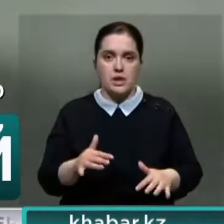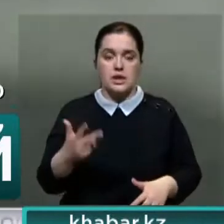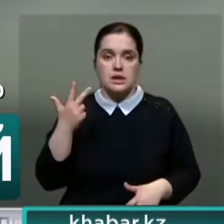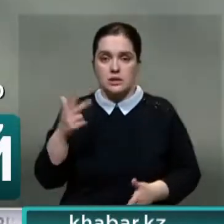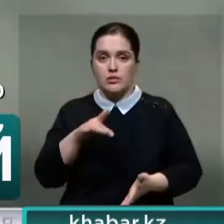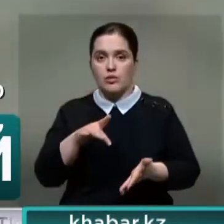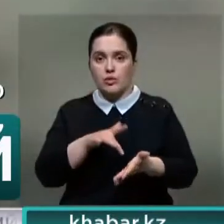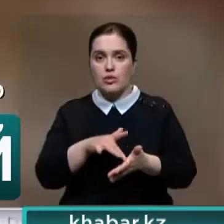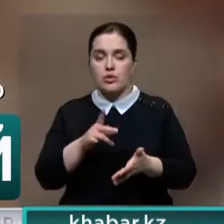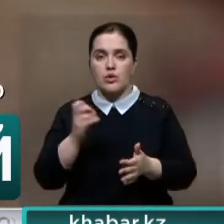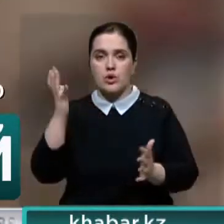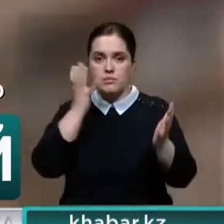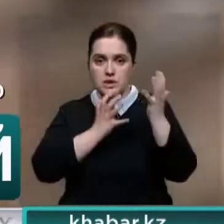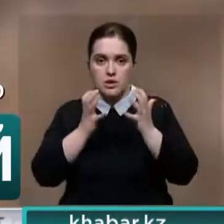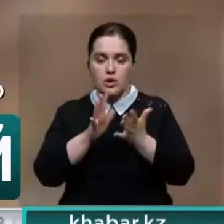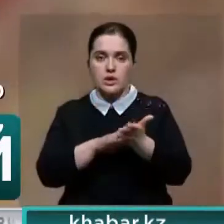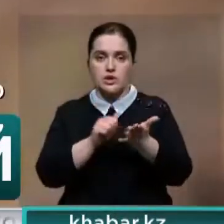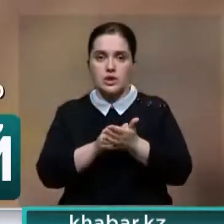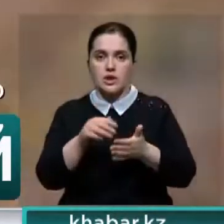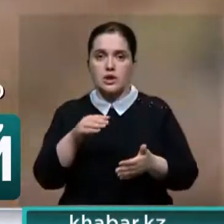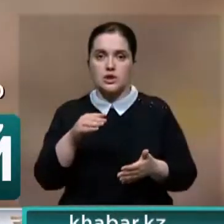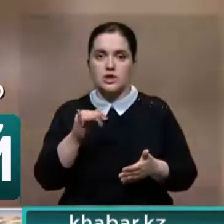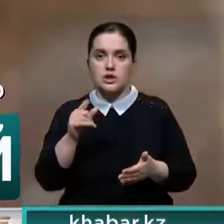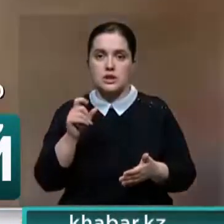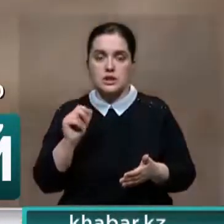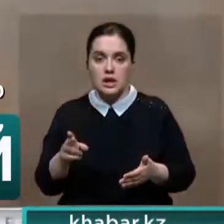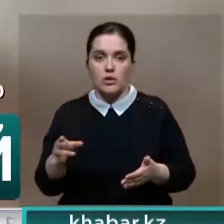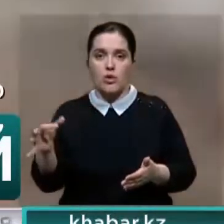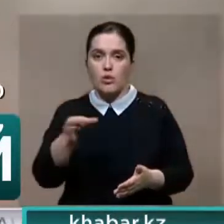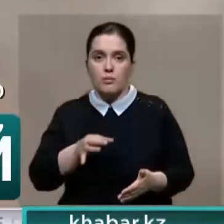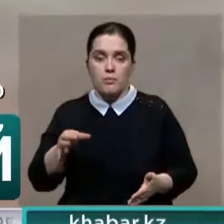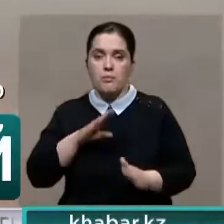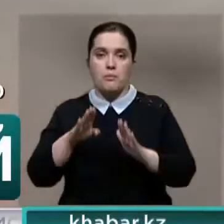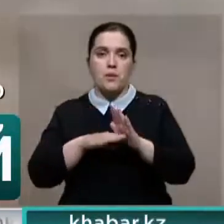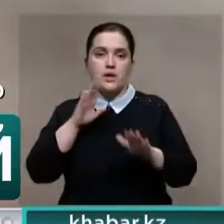затронули сразу 3 региона страны, но самые серьезные разрушения в Джизакской области.